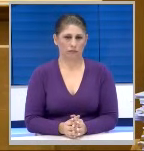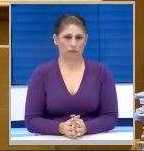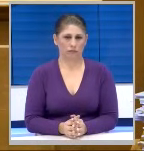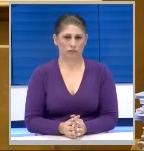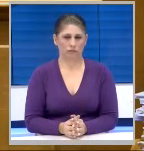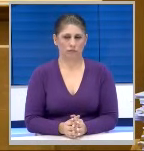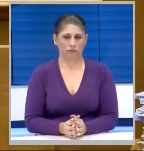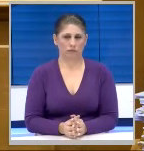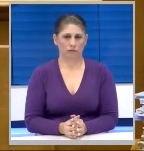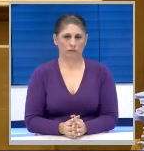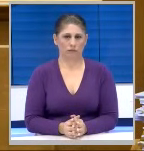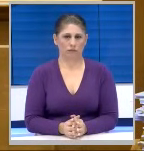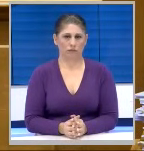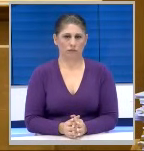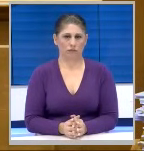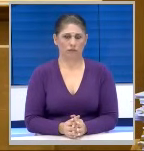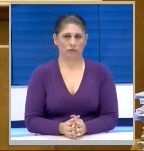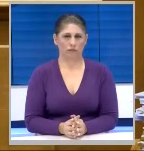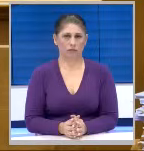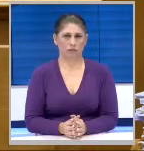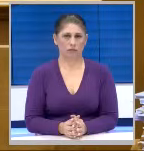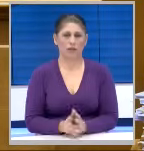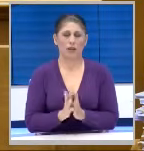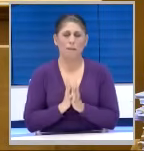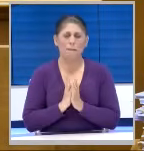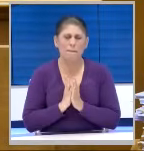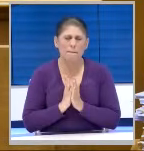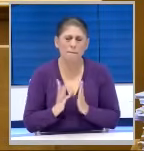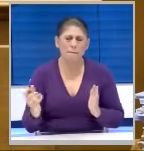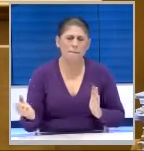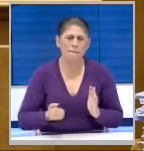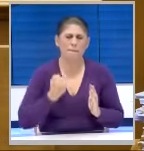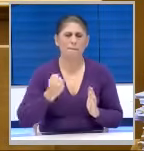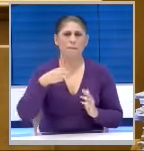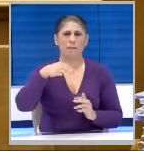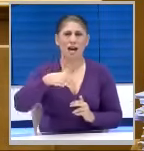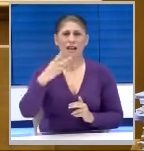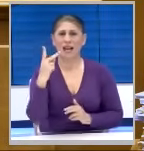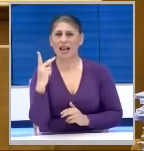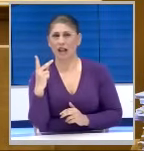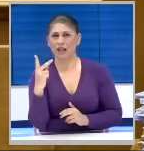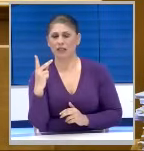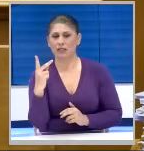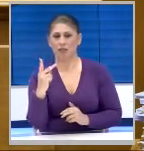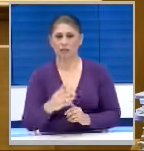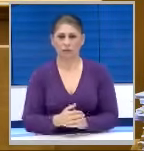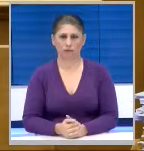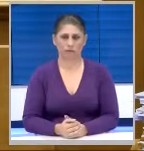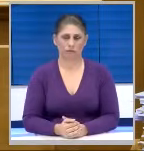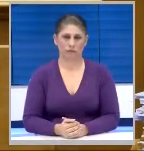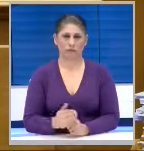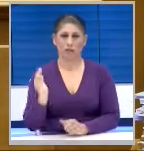έγκλημα μέσα στην μεγάλη οδύνη της η μαρία καρυστιανού σε